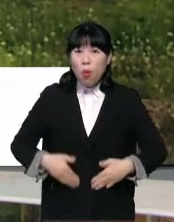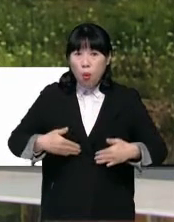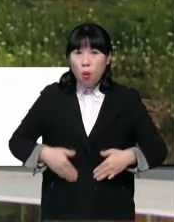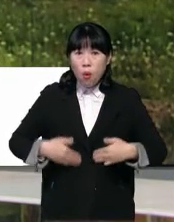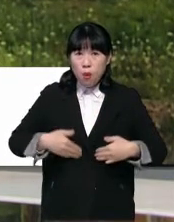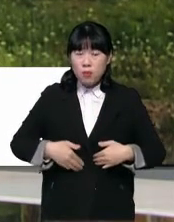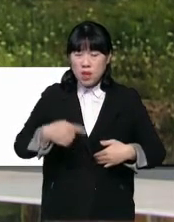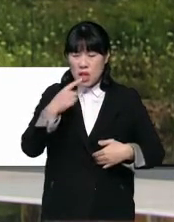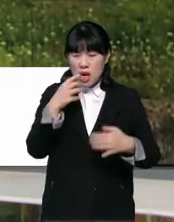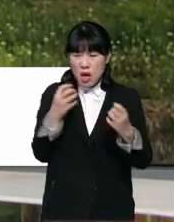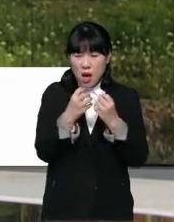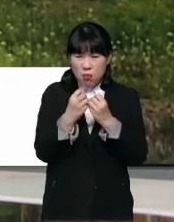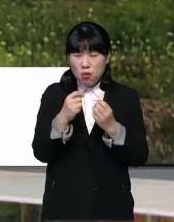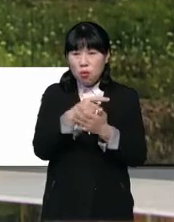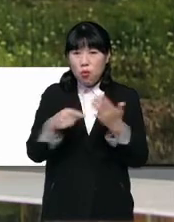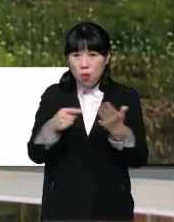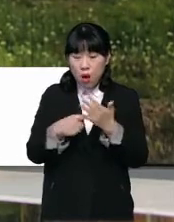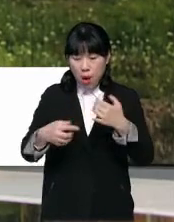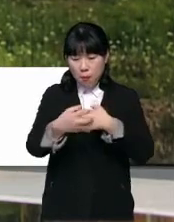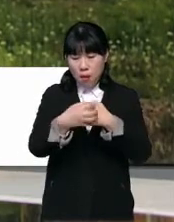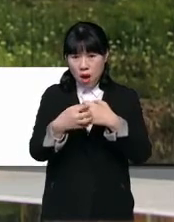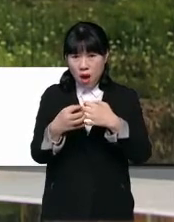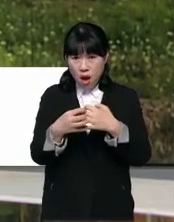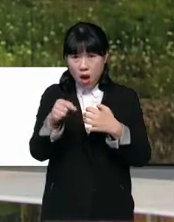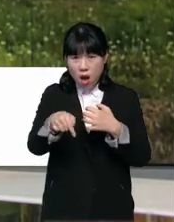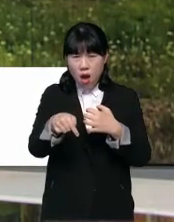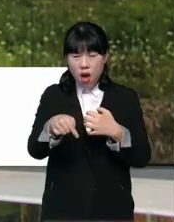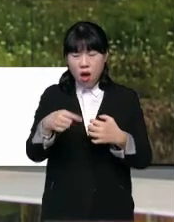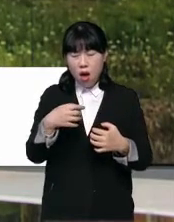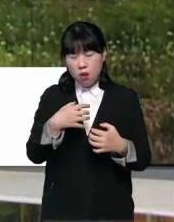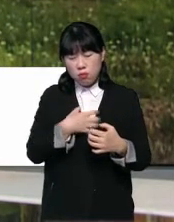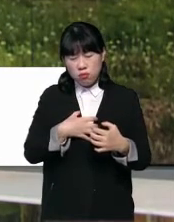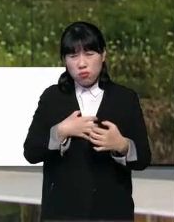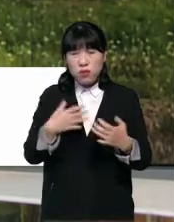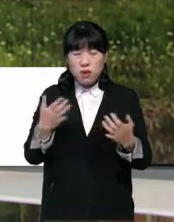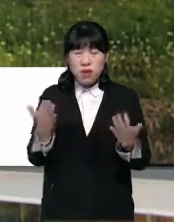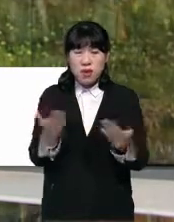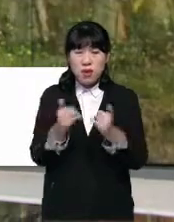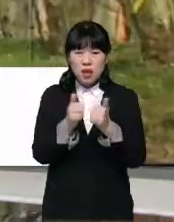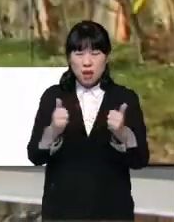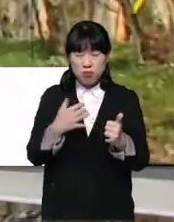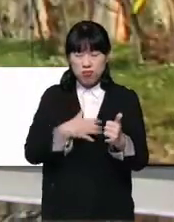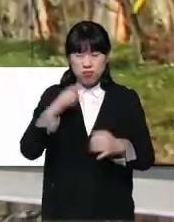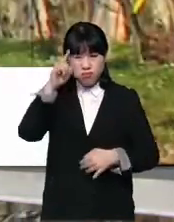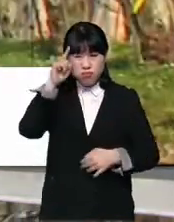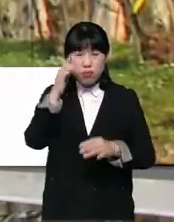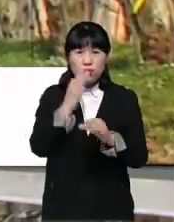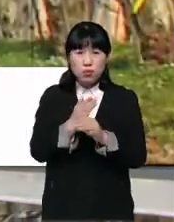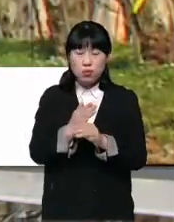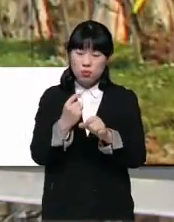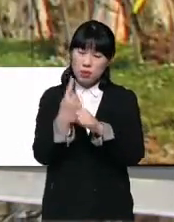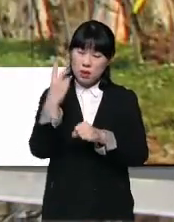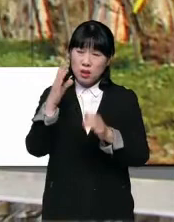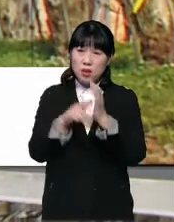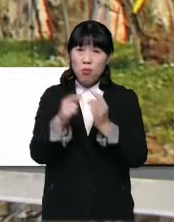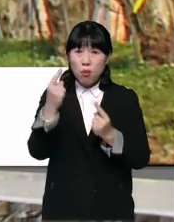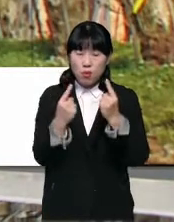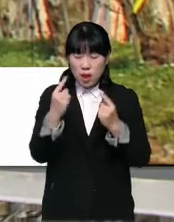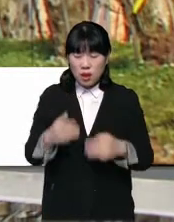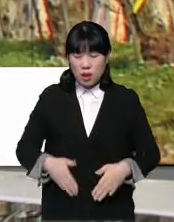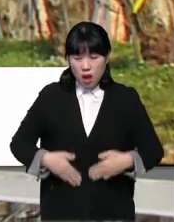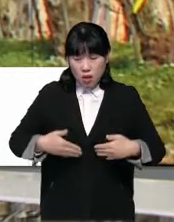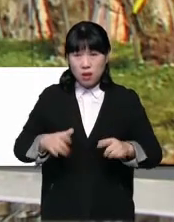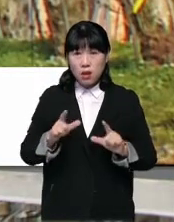나 줄었던 나주 지역 배 농가 들에 걱정이 커지고 있습니다 평년보다 따뜻한 낮기온 의 올해도